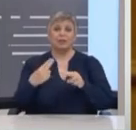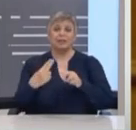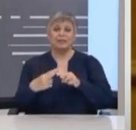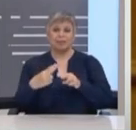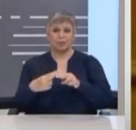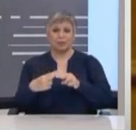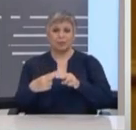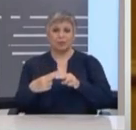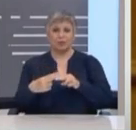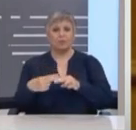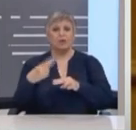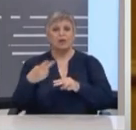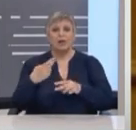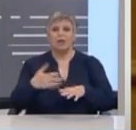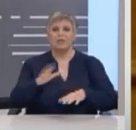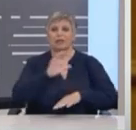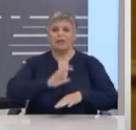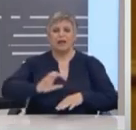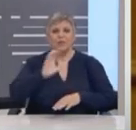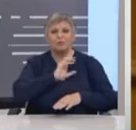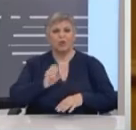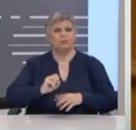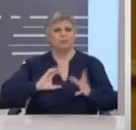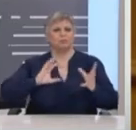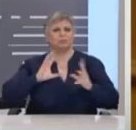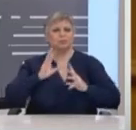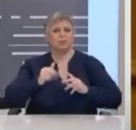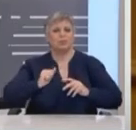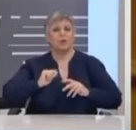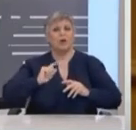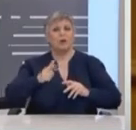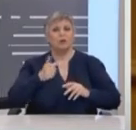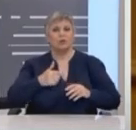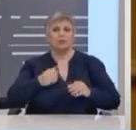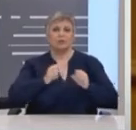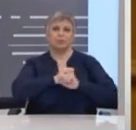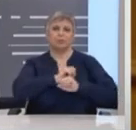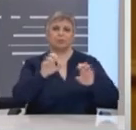όλων των διεθνών και ευρωπαϊκών ερισμάτων, διότι ξέρετε,